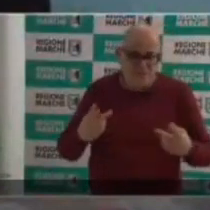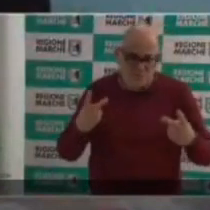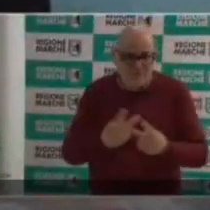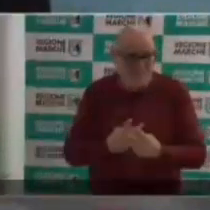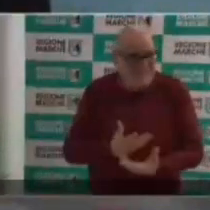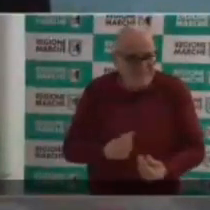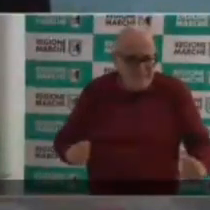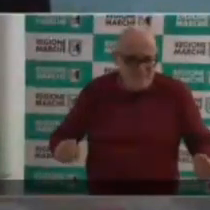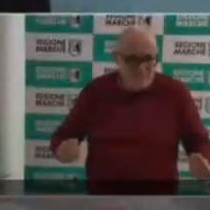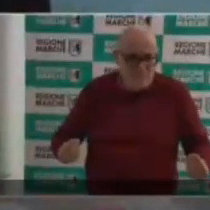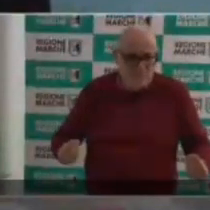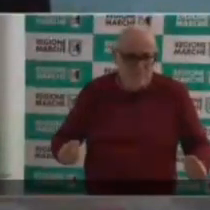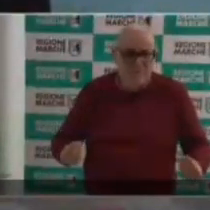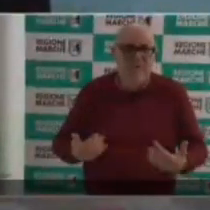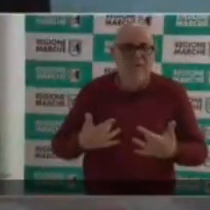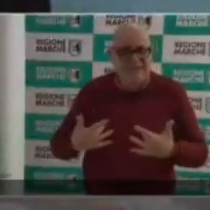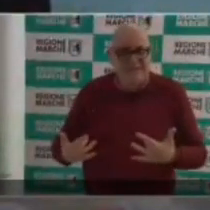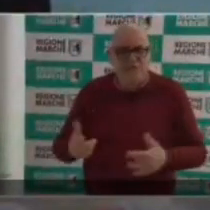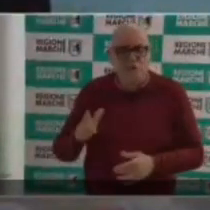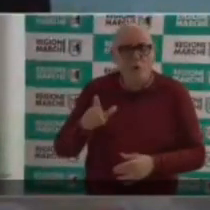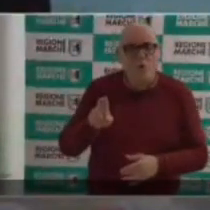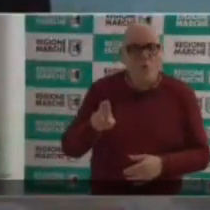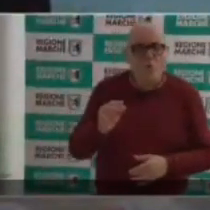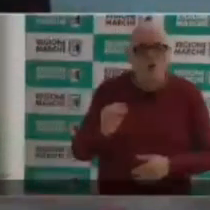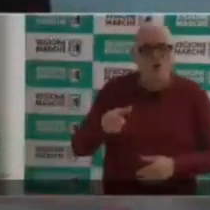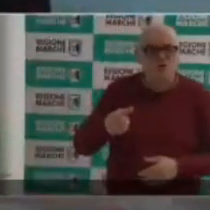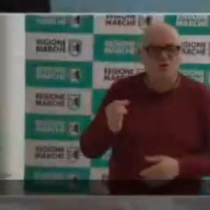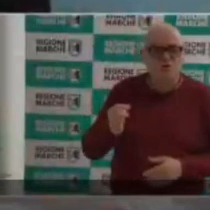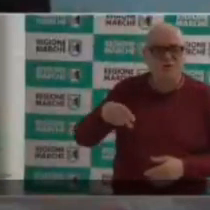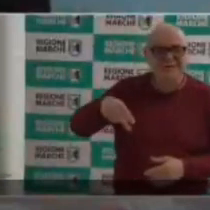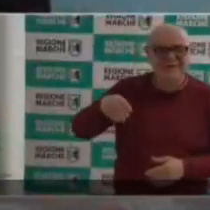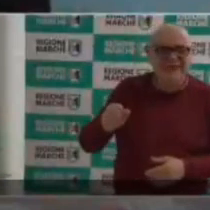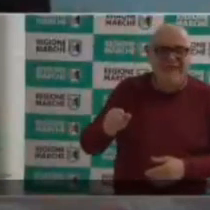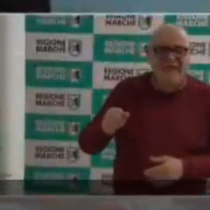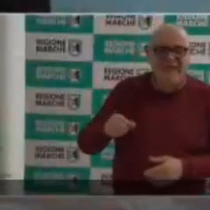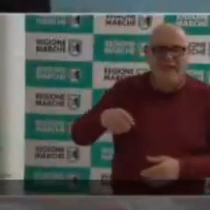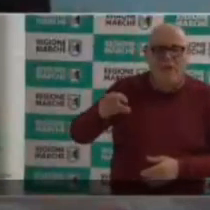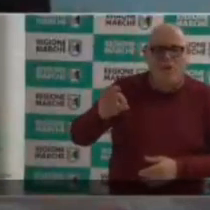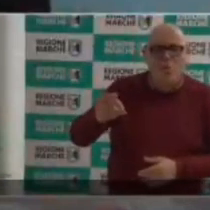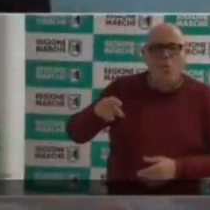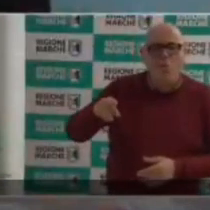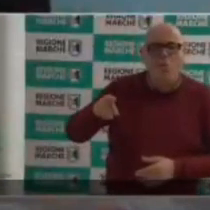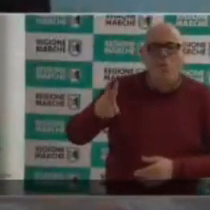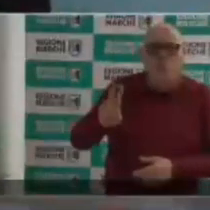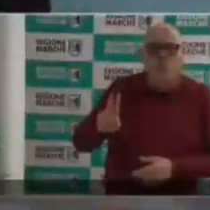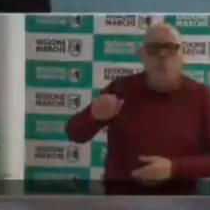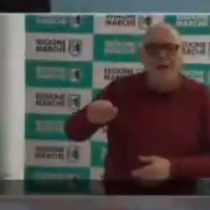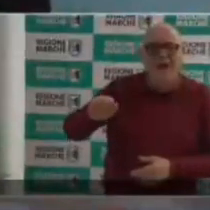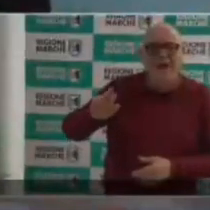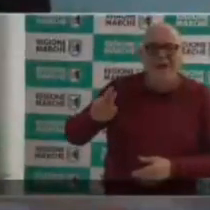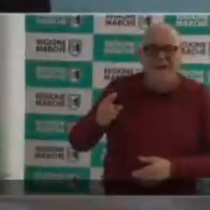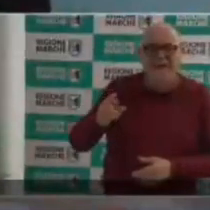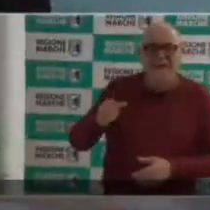anche Luigino Quarchioni, che ormai ha fatto il coordinatore sia nel progetto Riesco, che è stato il